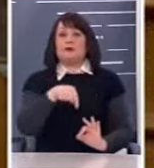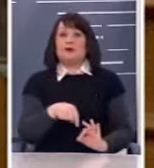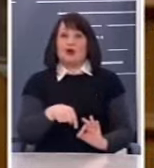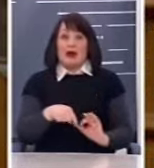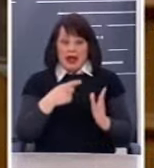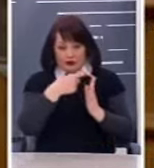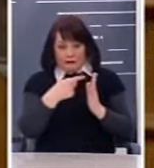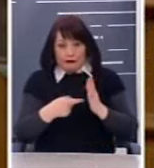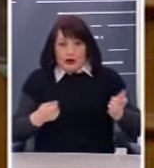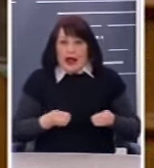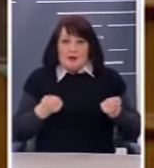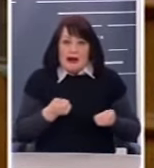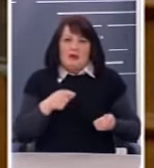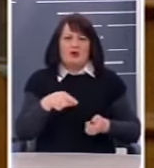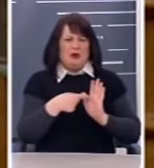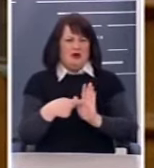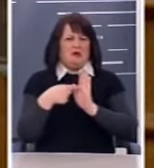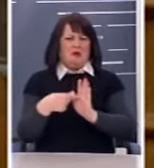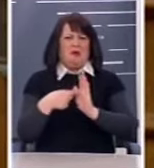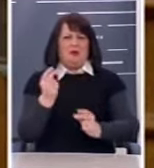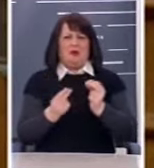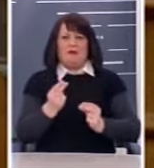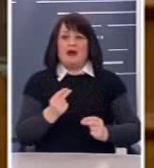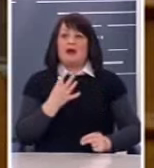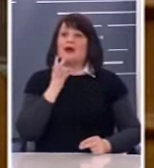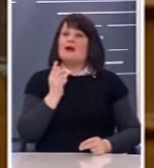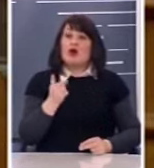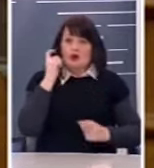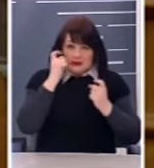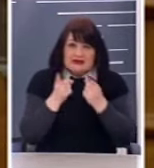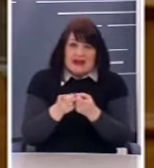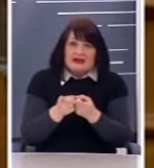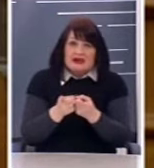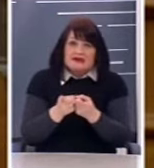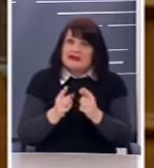5 πράγματα υπάρχουν προβλήματα στην υγεία. Γιατί, αναρωτηθήκατε ποτέ, κύριε Λεβέντη, γι' αυτό?